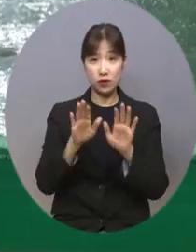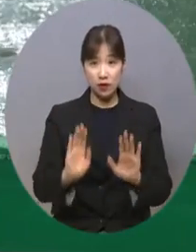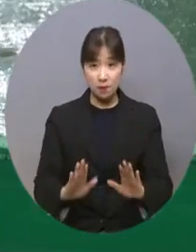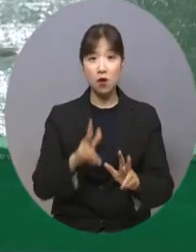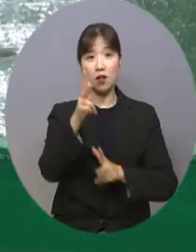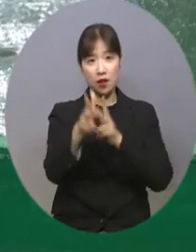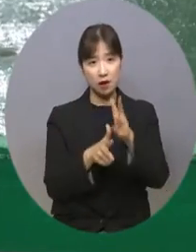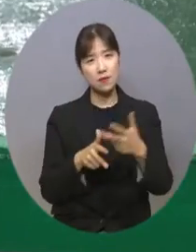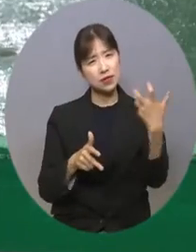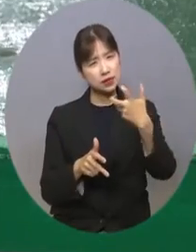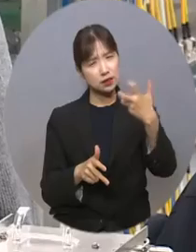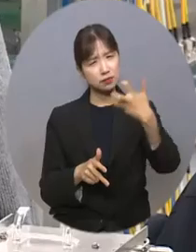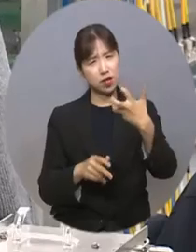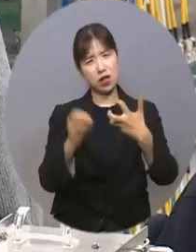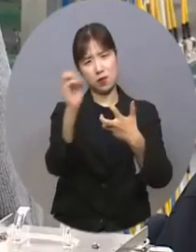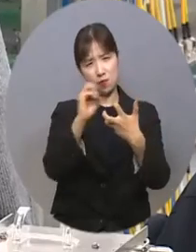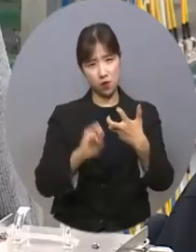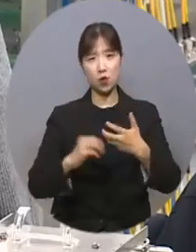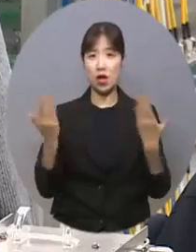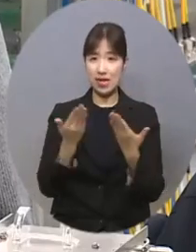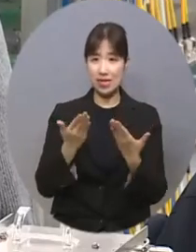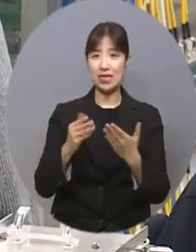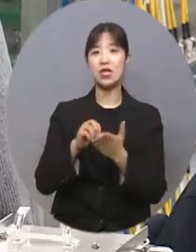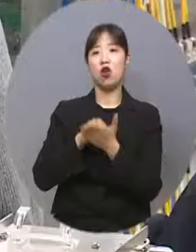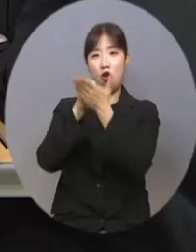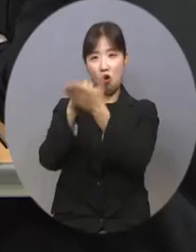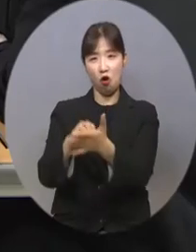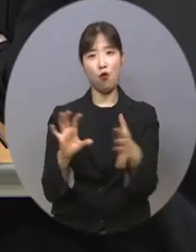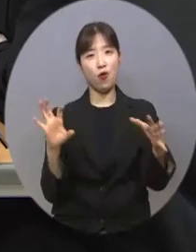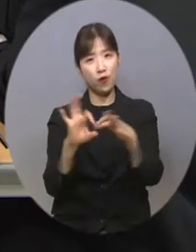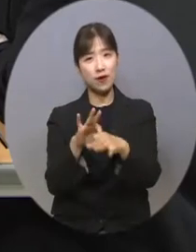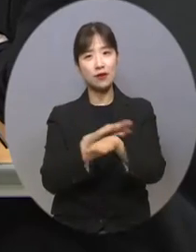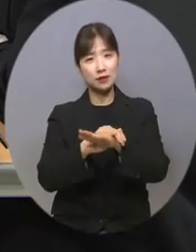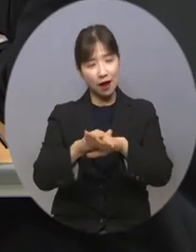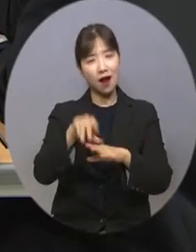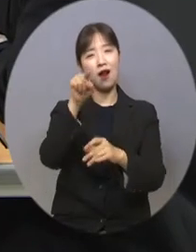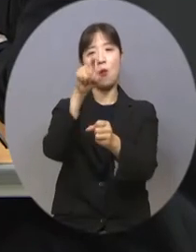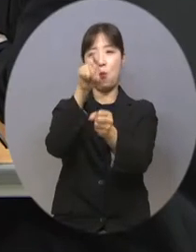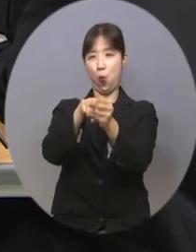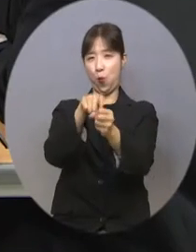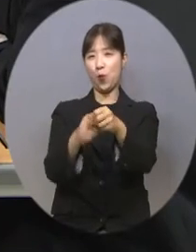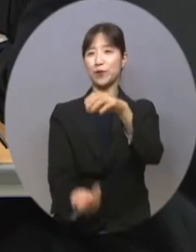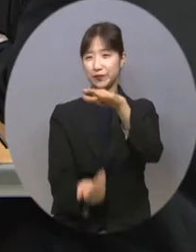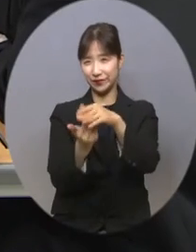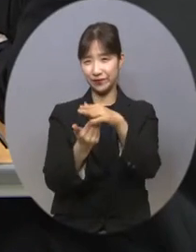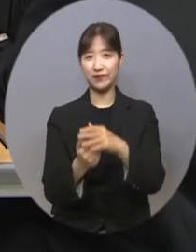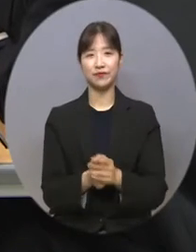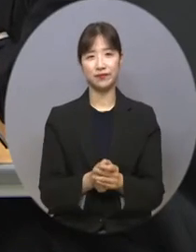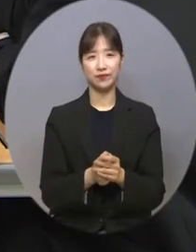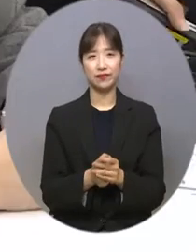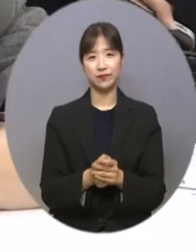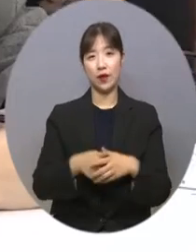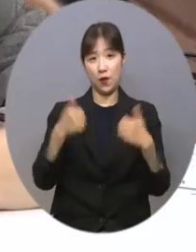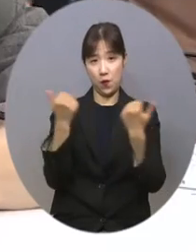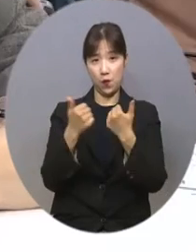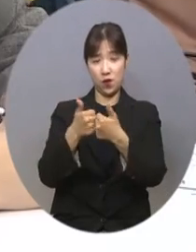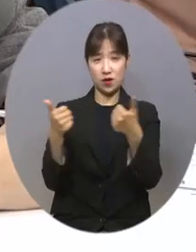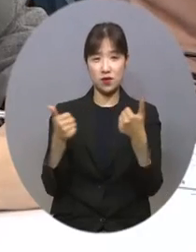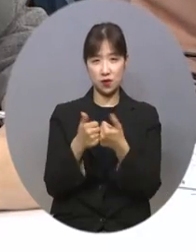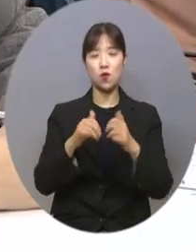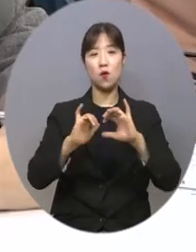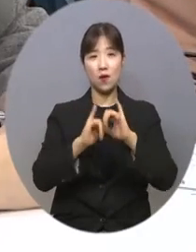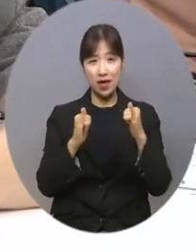70에서 80퍼센트 정도는 취업으로 연계되도록 하는 목표를 잡고 있습니다 대한상공회의소 인력개발원